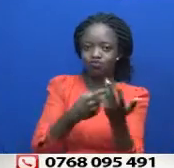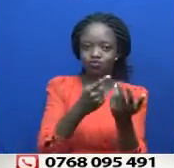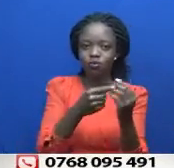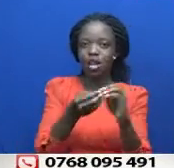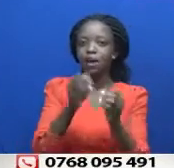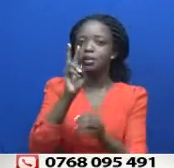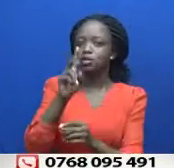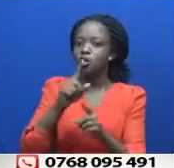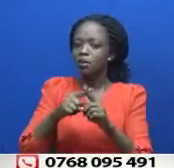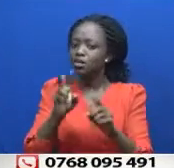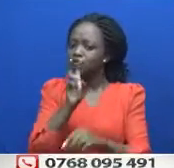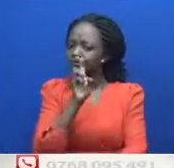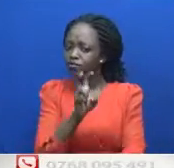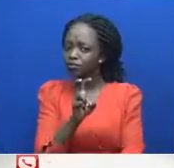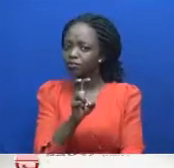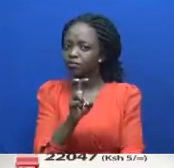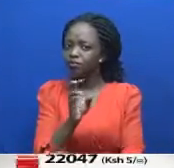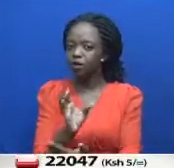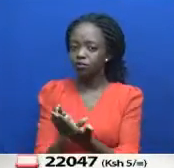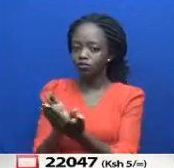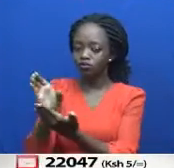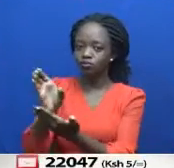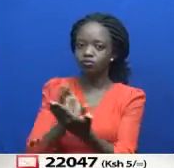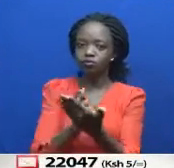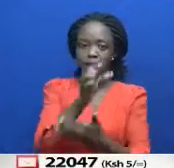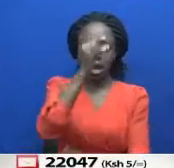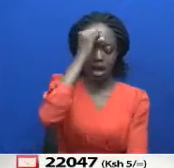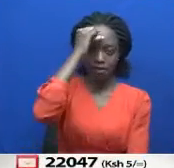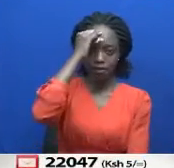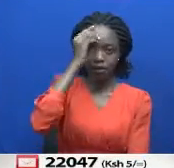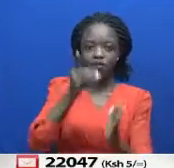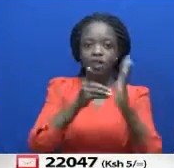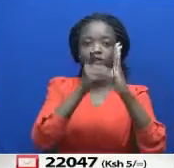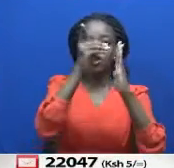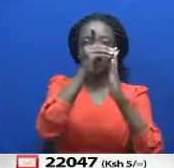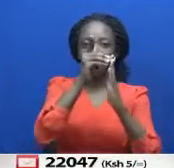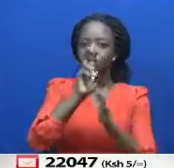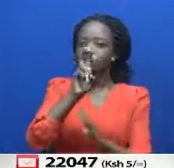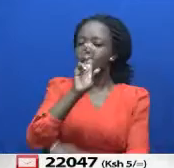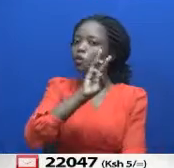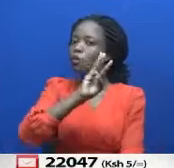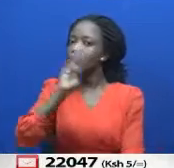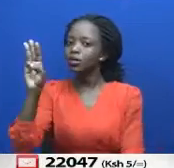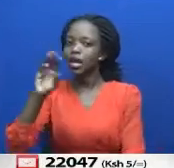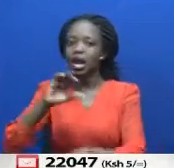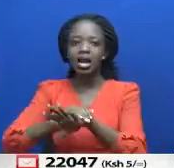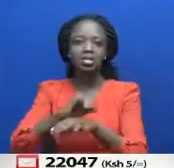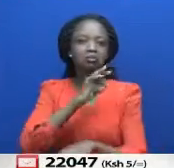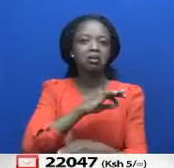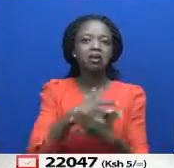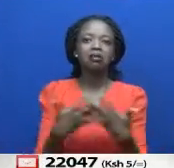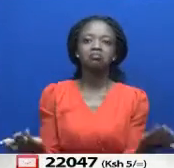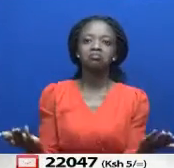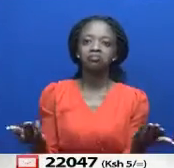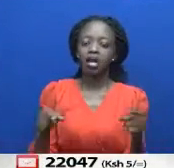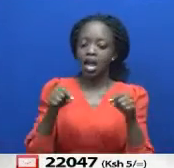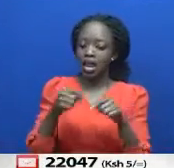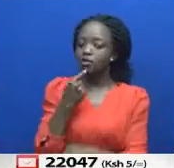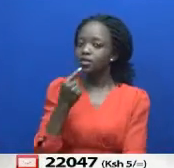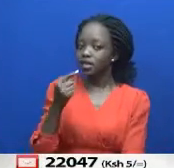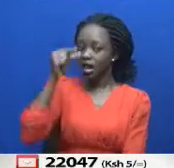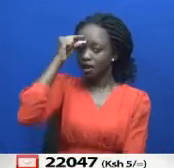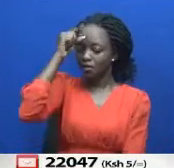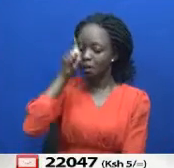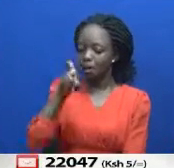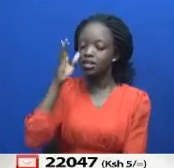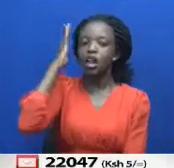kwa mambo ya mkao ya serikali ya maendeleo, unaangalia Western, hatuwezi tukapata kitu ya maana. Sasa tunasema ya kwamba serikali lazima